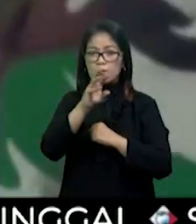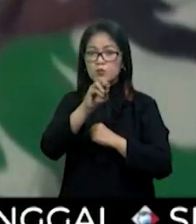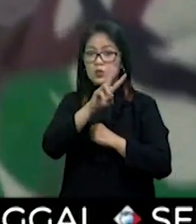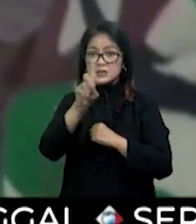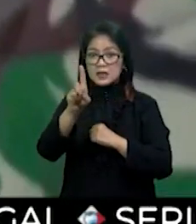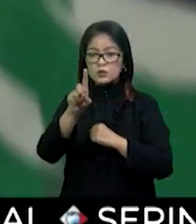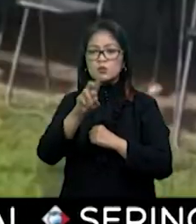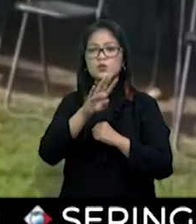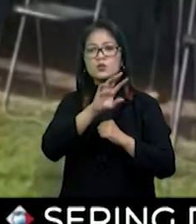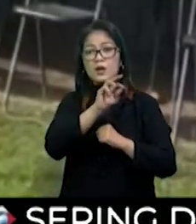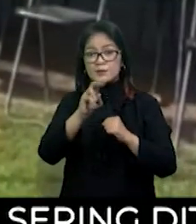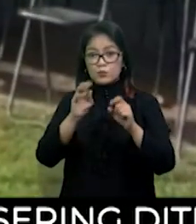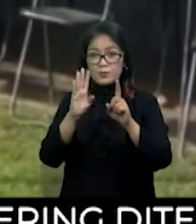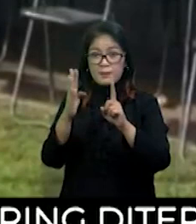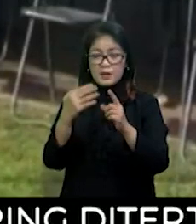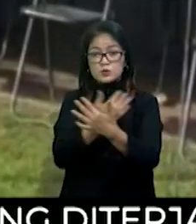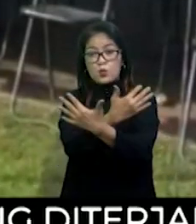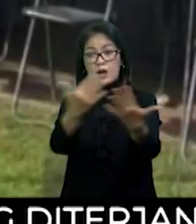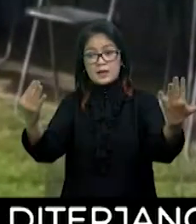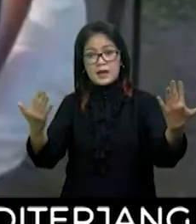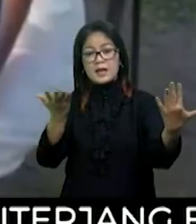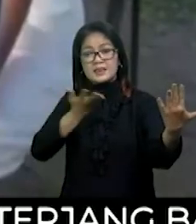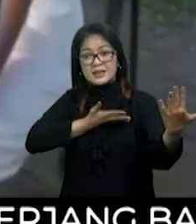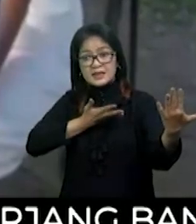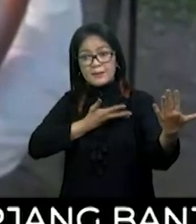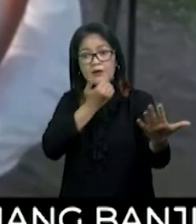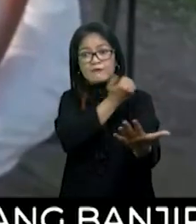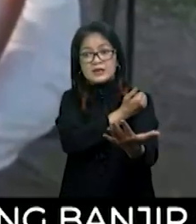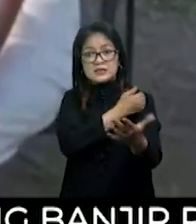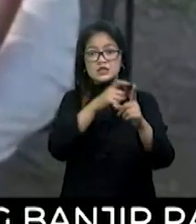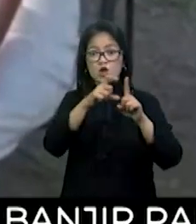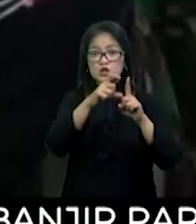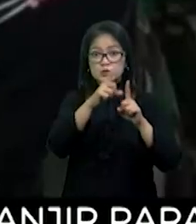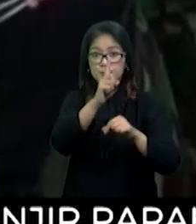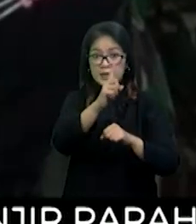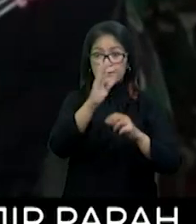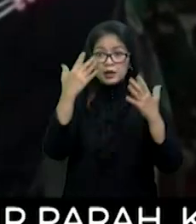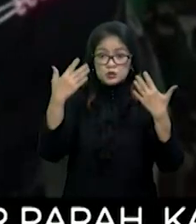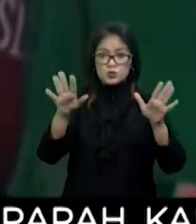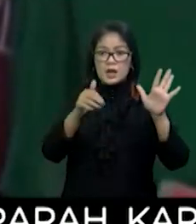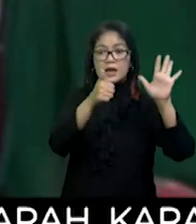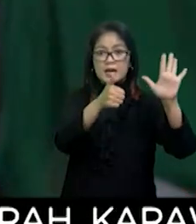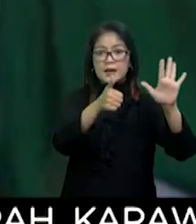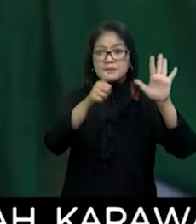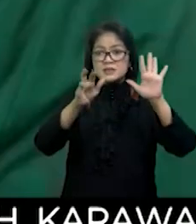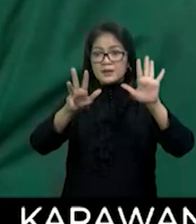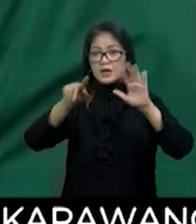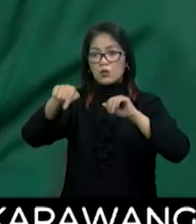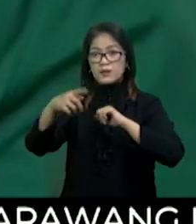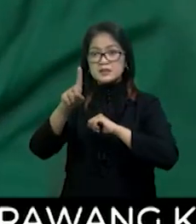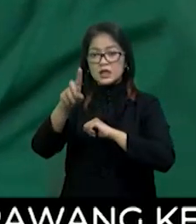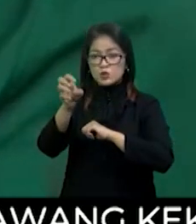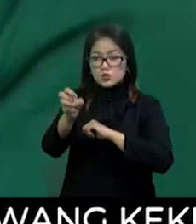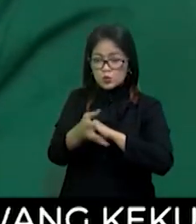114,3 juta masyarakat sudah menerima vaksinasi dosis pertama. Sementara 69,1 juta masyarakat